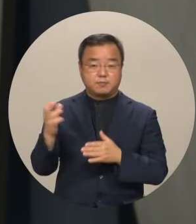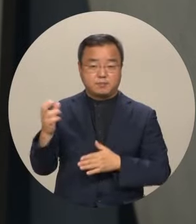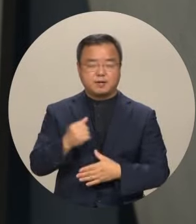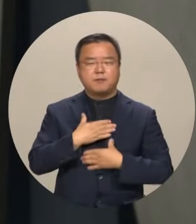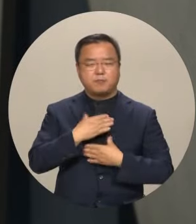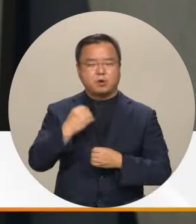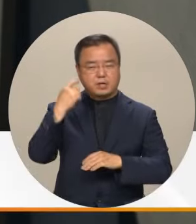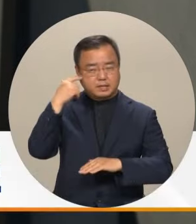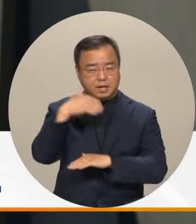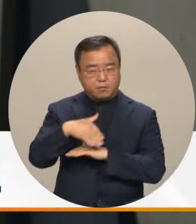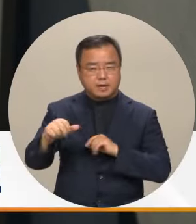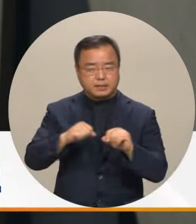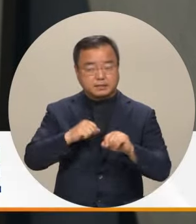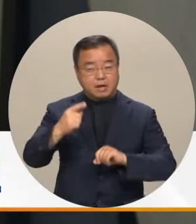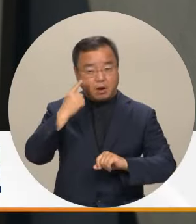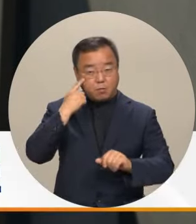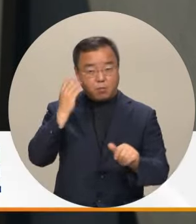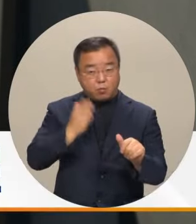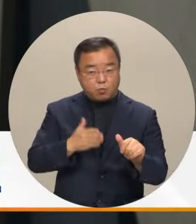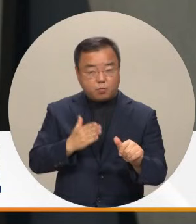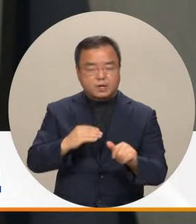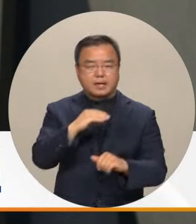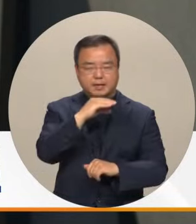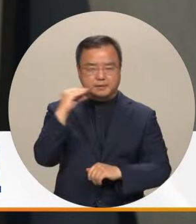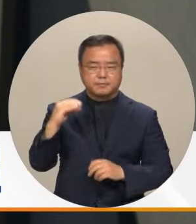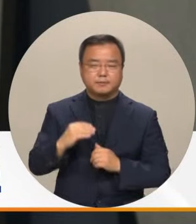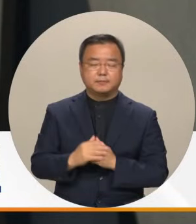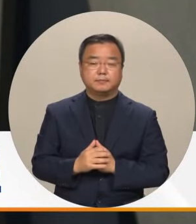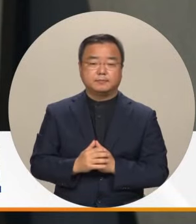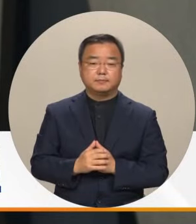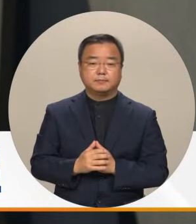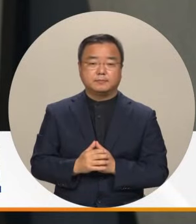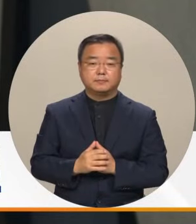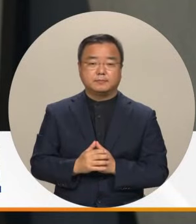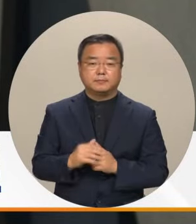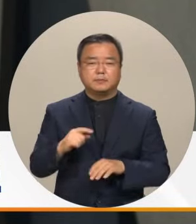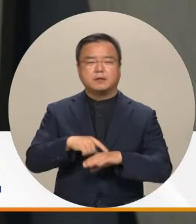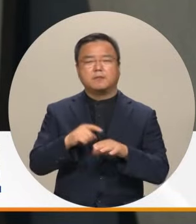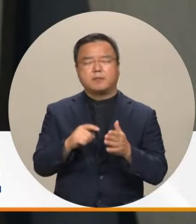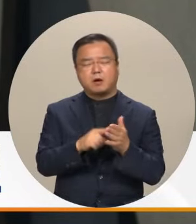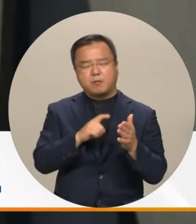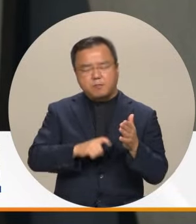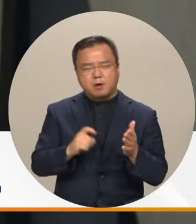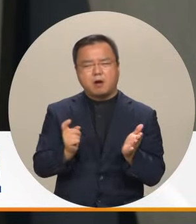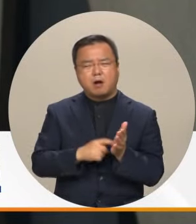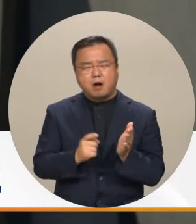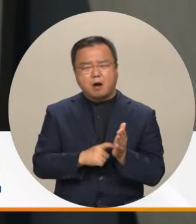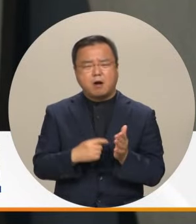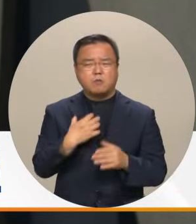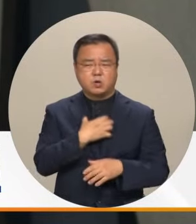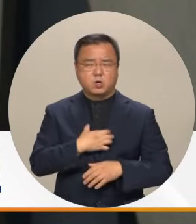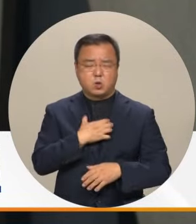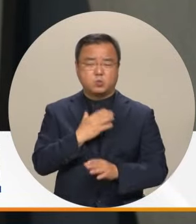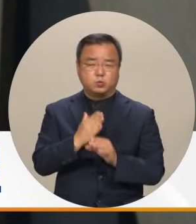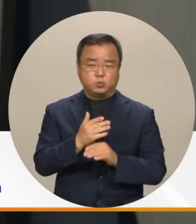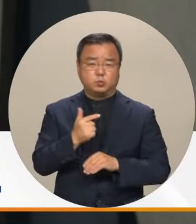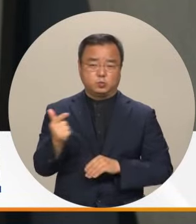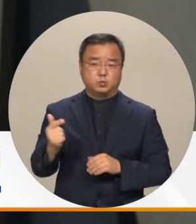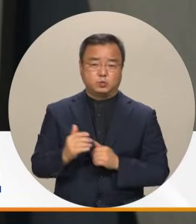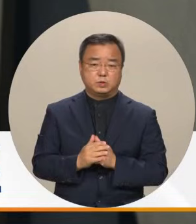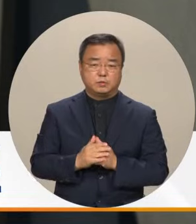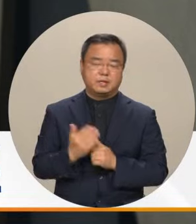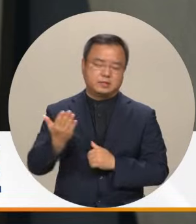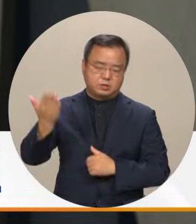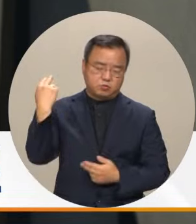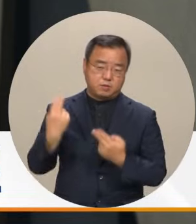계획하고 실천하는 것이 좀 바람직할 거라고 생각합니다 어 심적으로도 많이 쫓기고 불안감이 큰 시기이니만큼 이전에